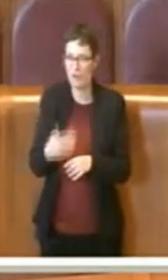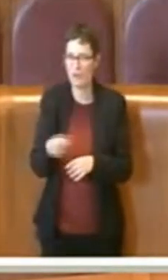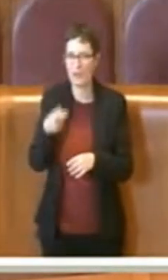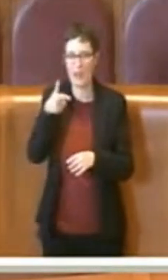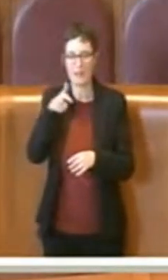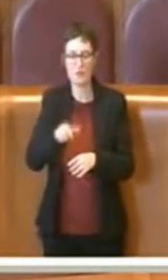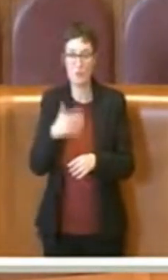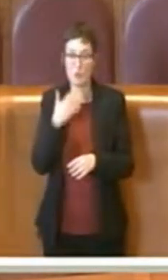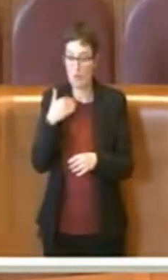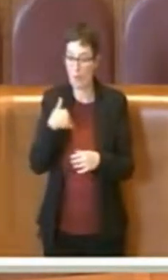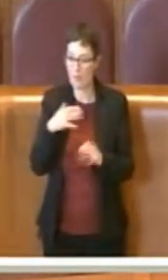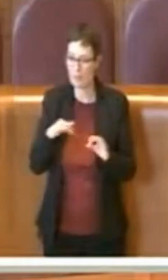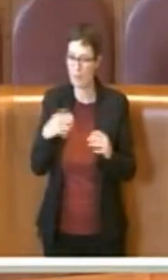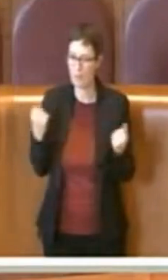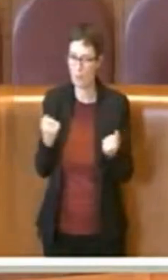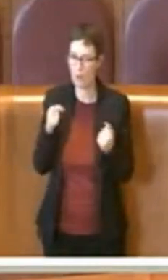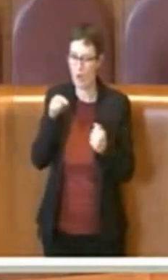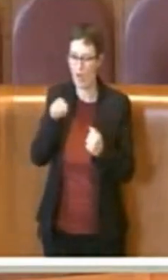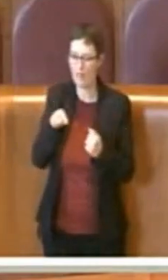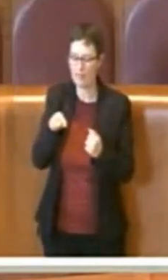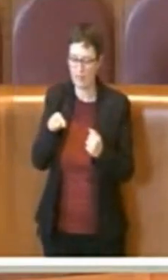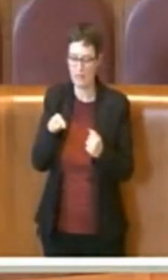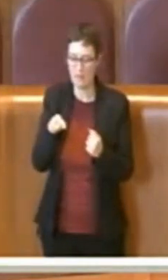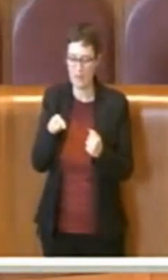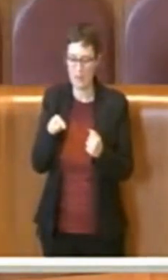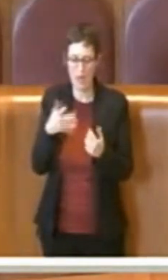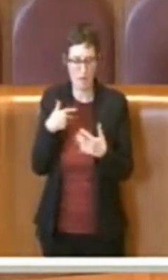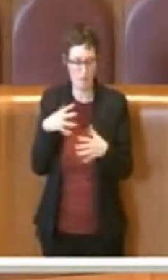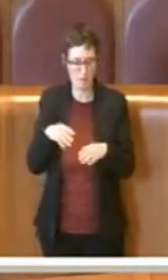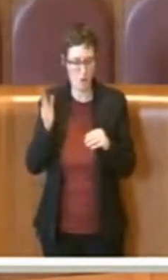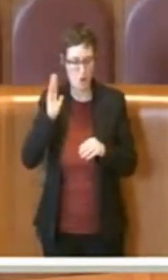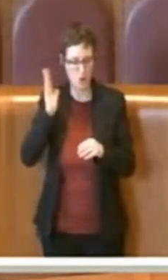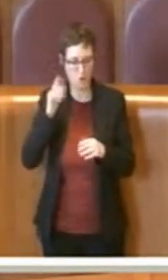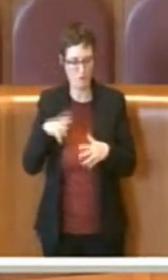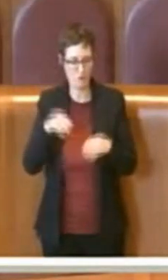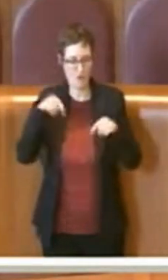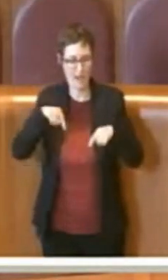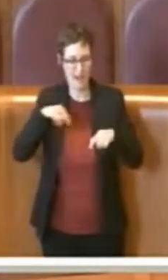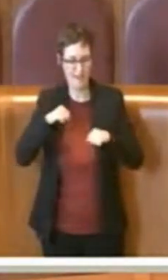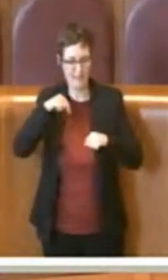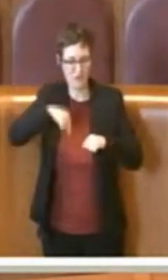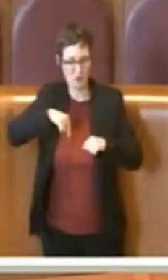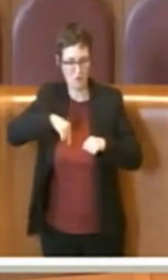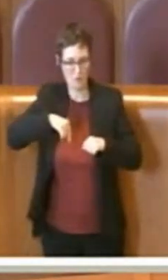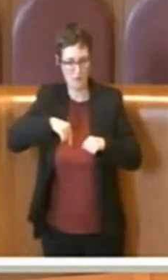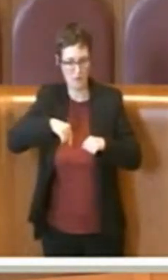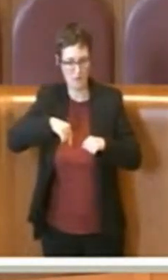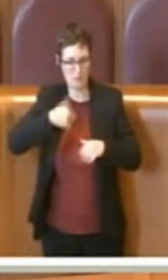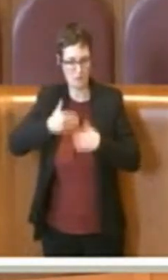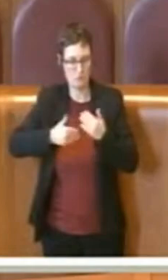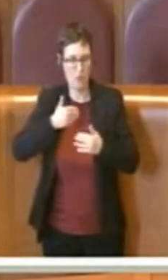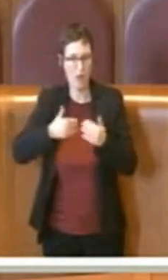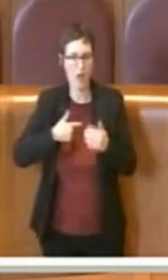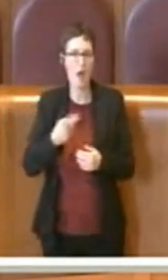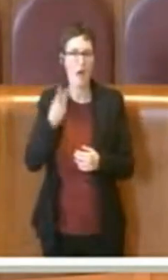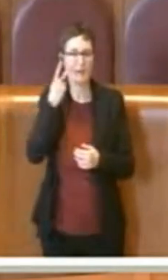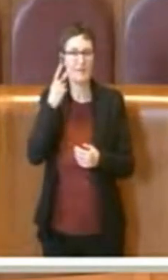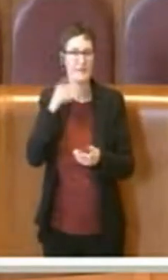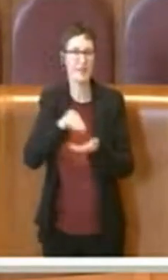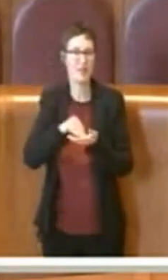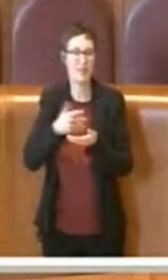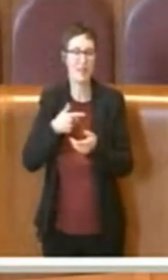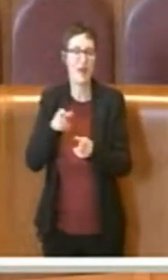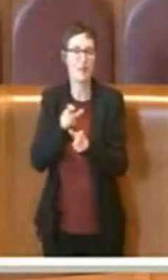portata avanti e che è stata data da inizio di questa consigliatura ha trovato anche delle persone all'interno dell'amministrazione che,